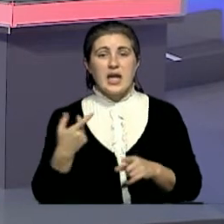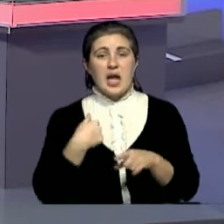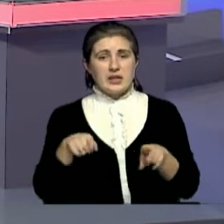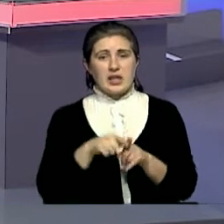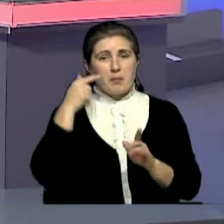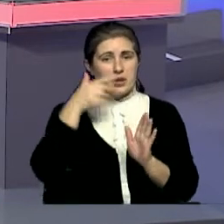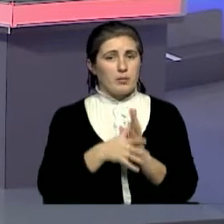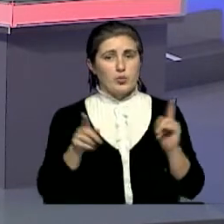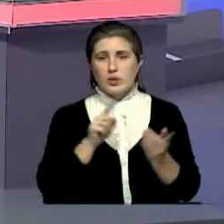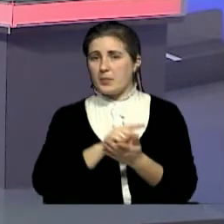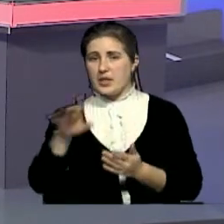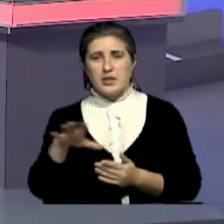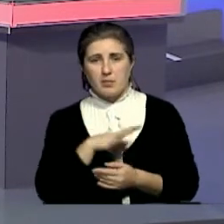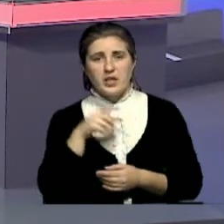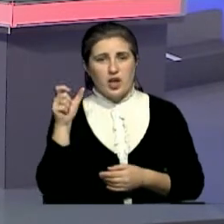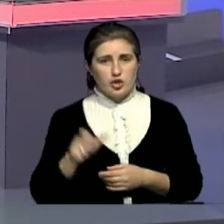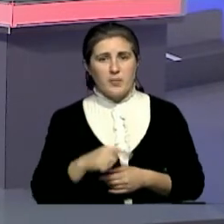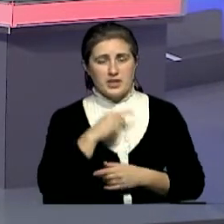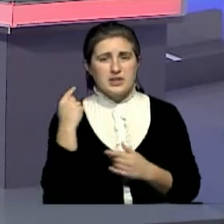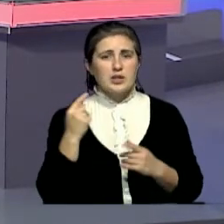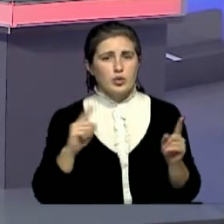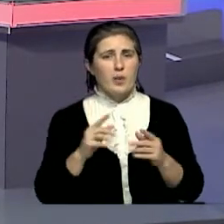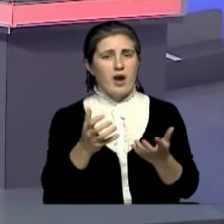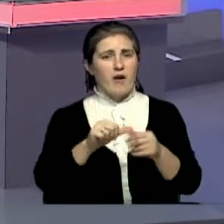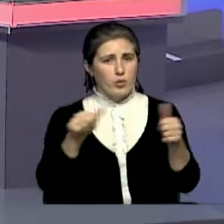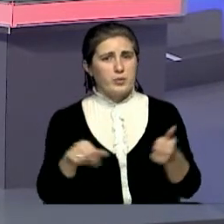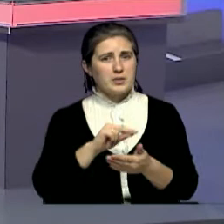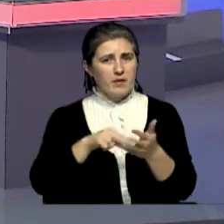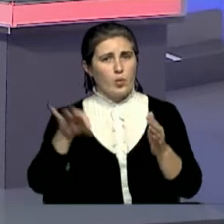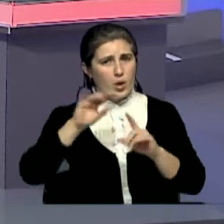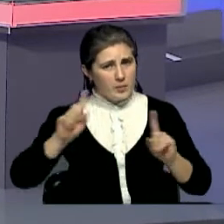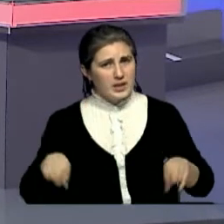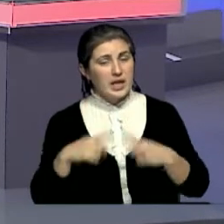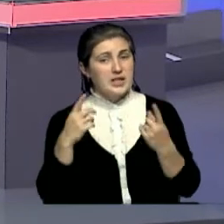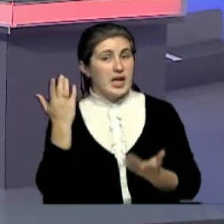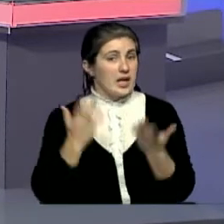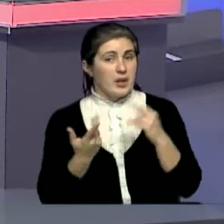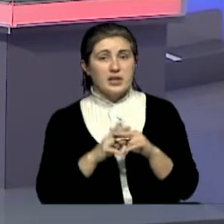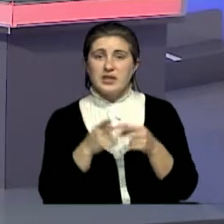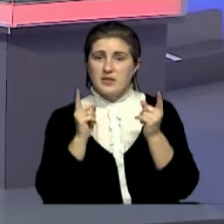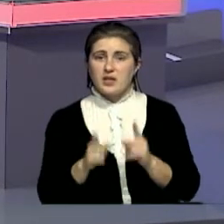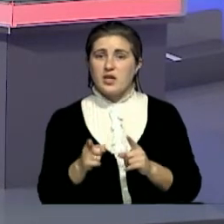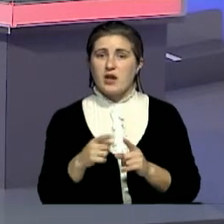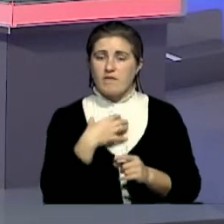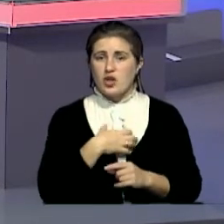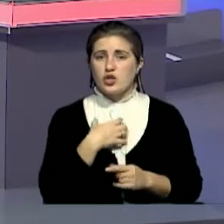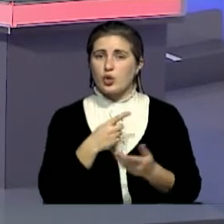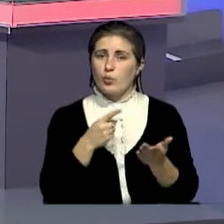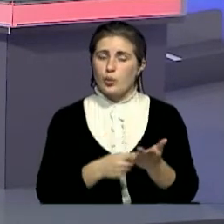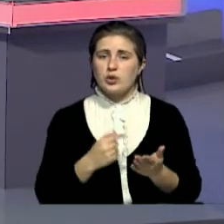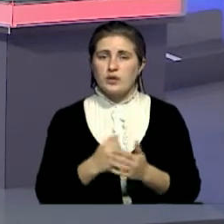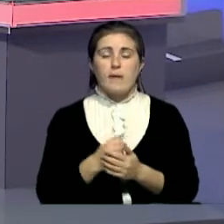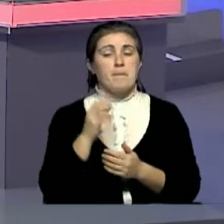что не обязательно быть гражданином России, чтобы оформить здесь справку о реабилитации, либо это действительно, ну, важный пункт? Нет,